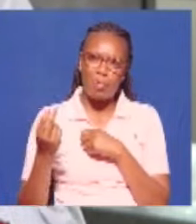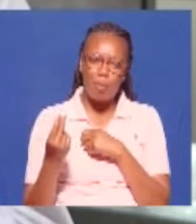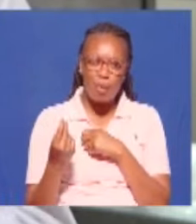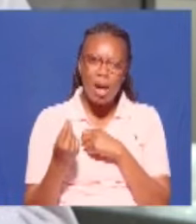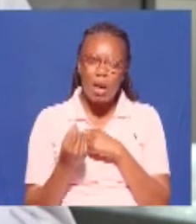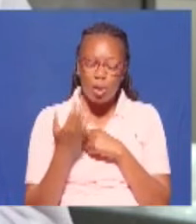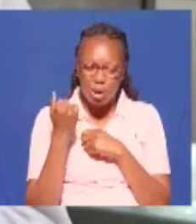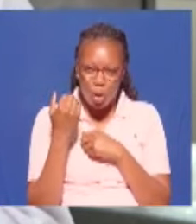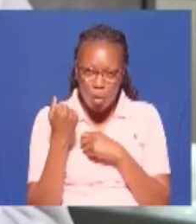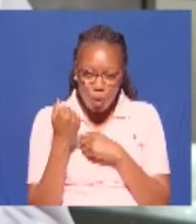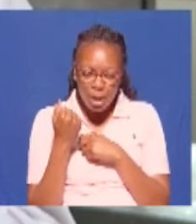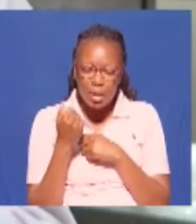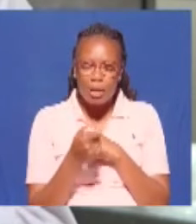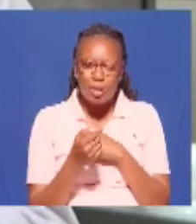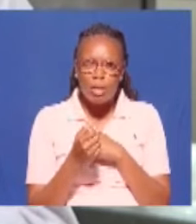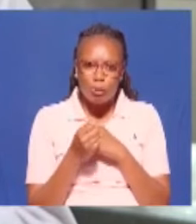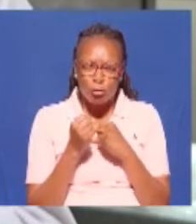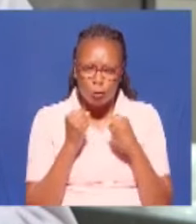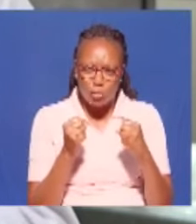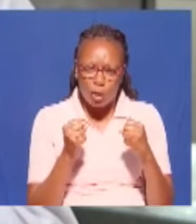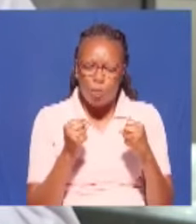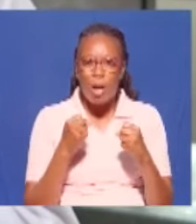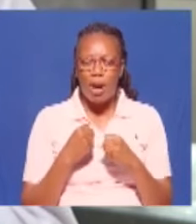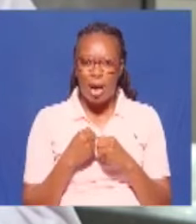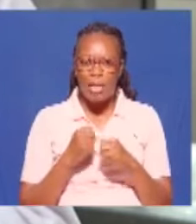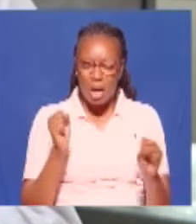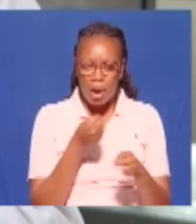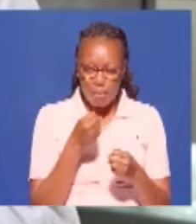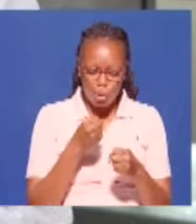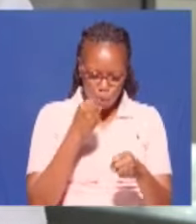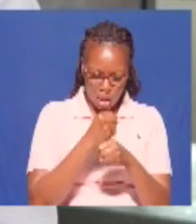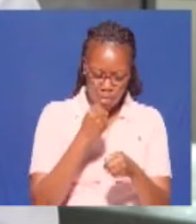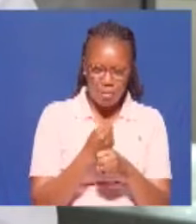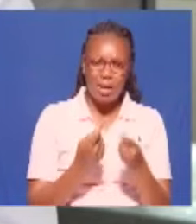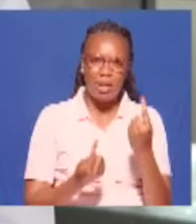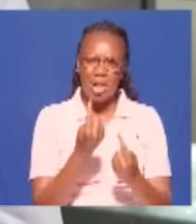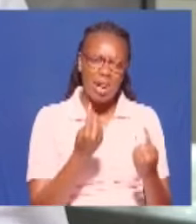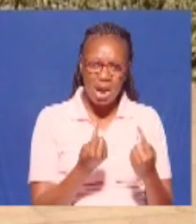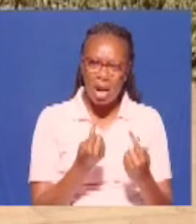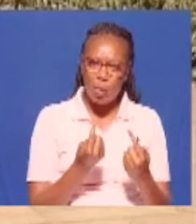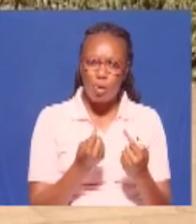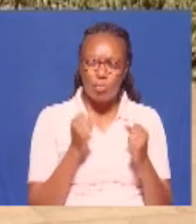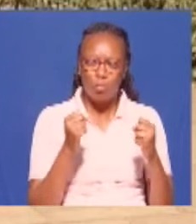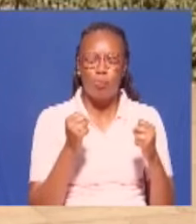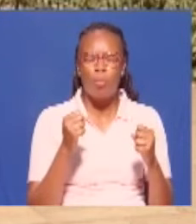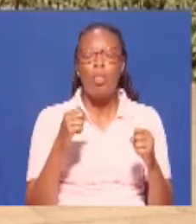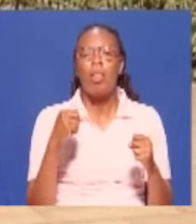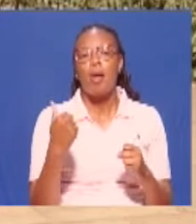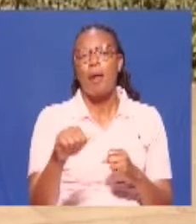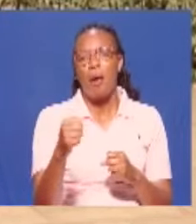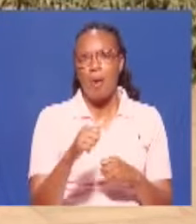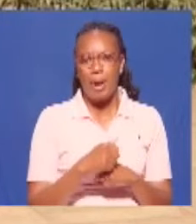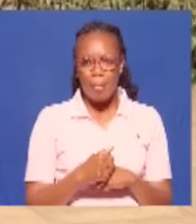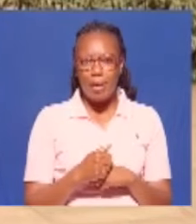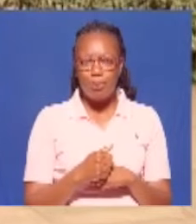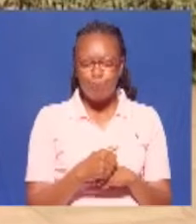siwezi itengeneza sausage leo na ikule leo, lazima iset overnight alafu kesho ndio nitaifry ama ni boil. Licha ya kusaidiwa